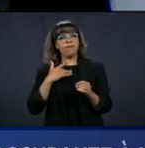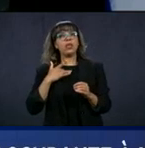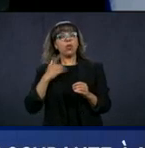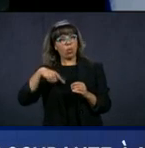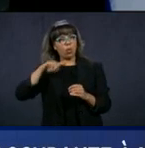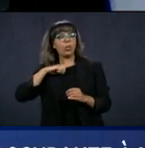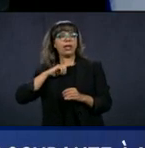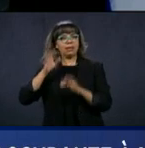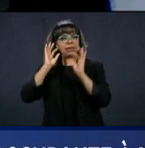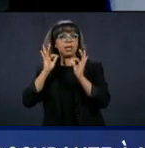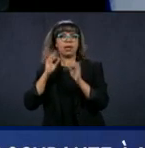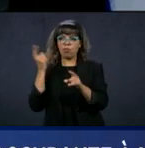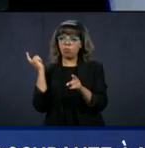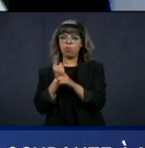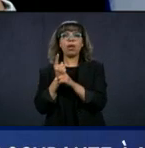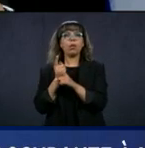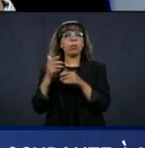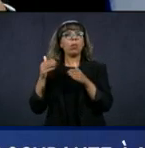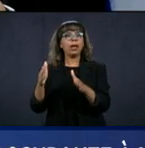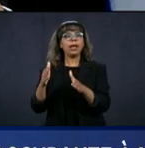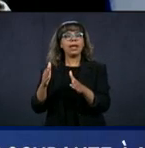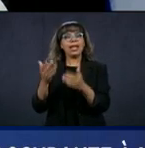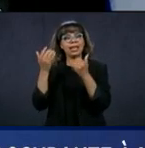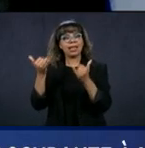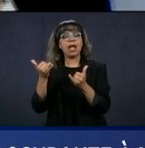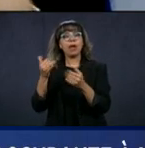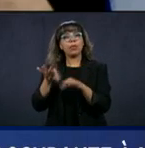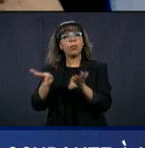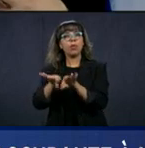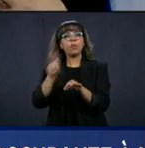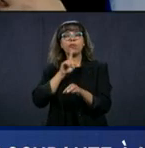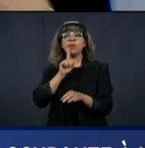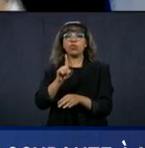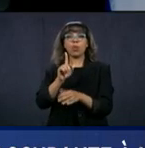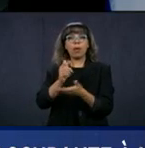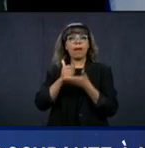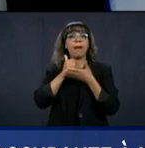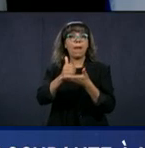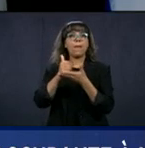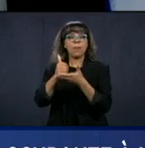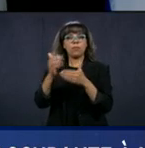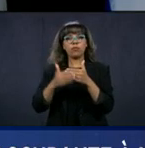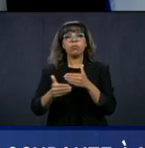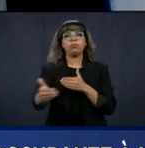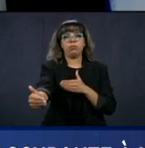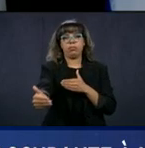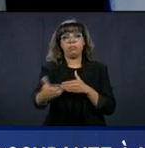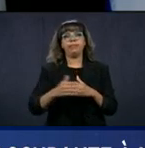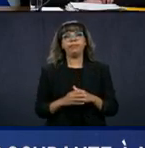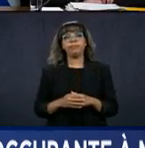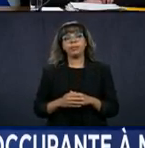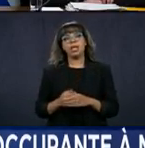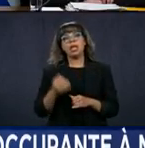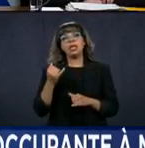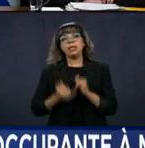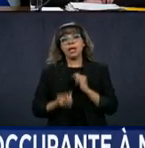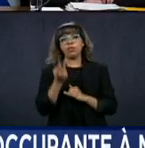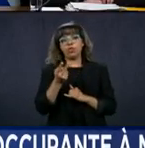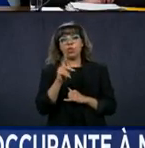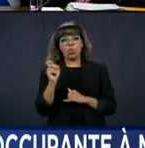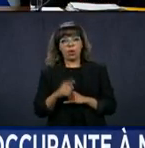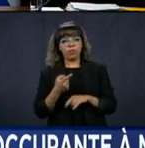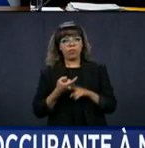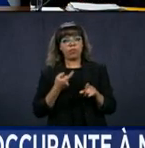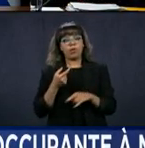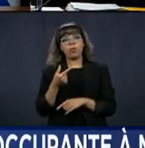maintenant, c'est peut-être le temps d'assouplir, de prendre une respiration et de penser à ceux qui vivent les impacts de